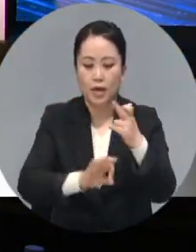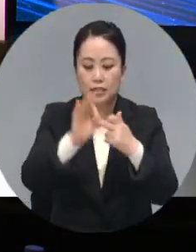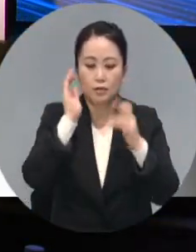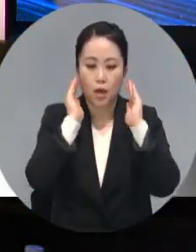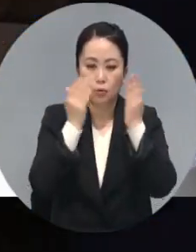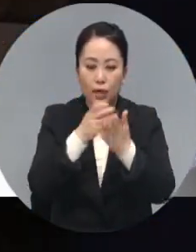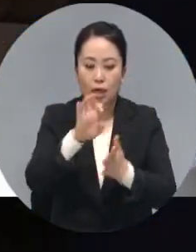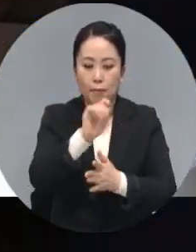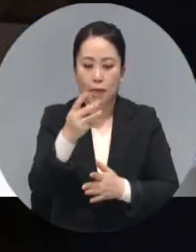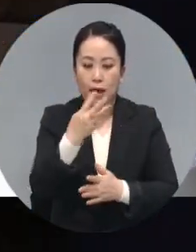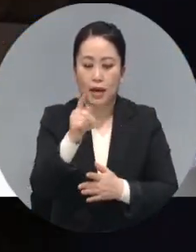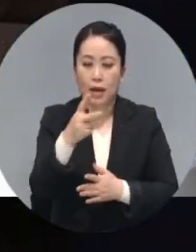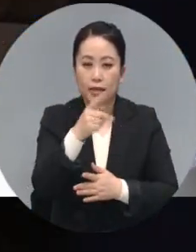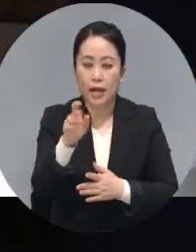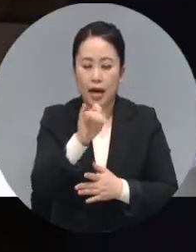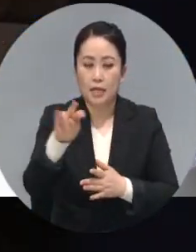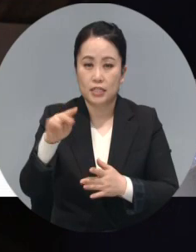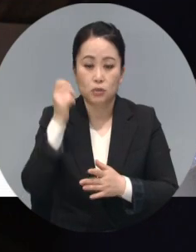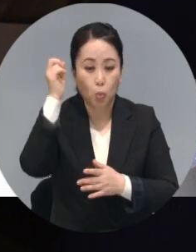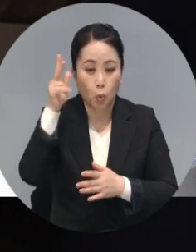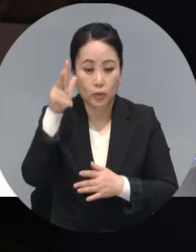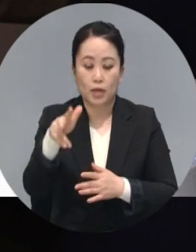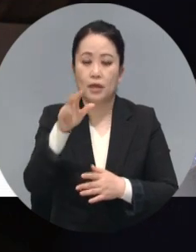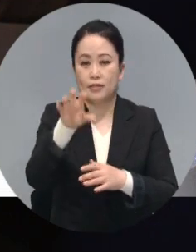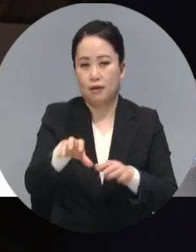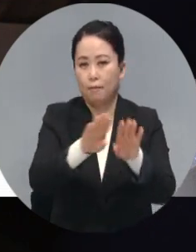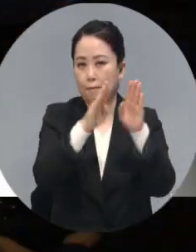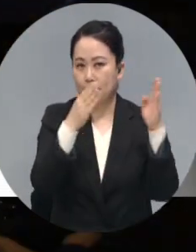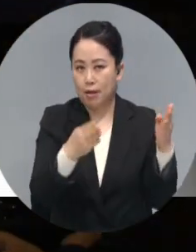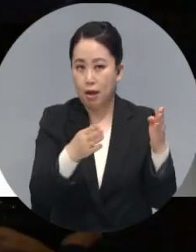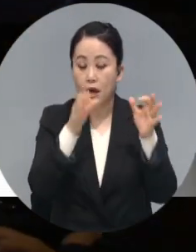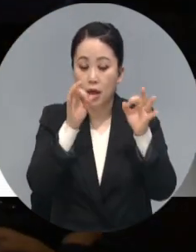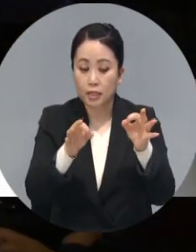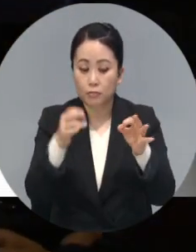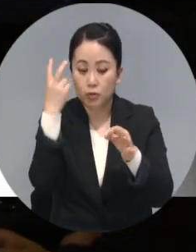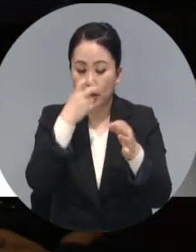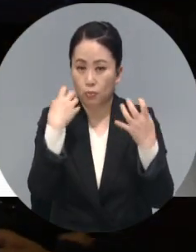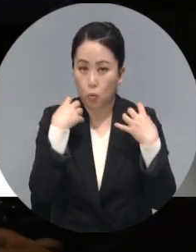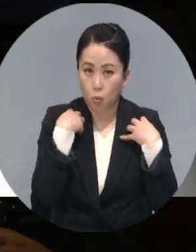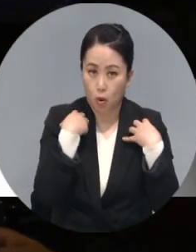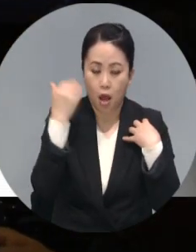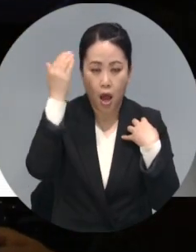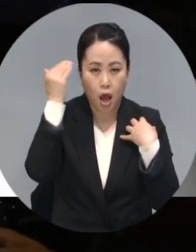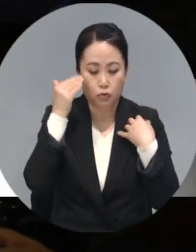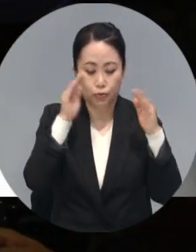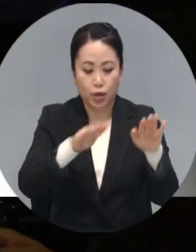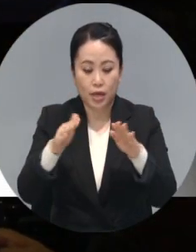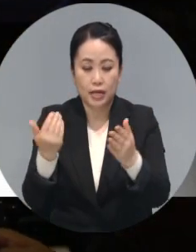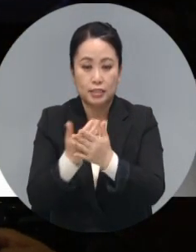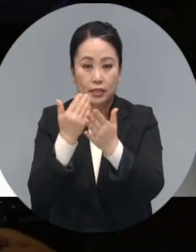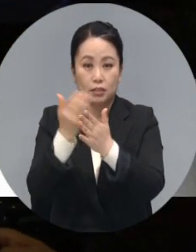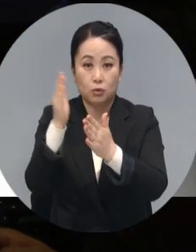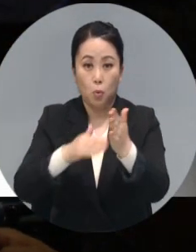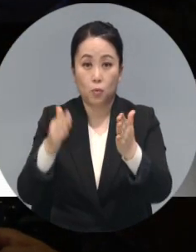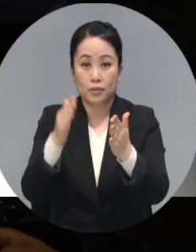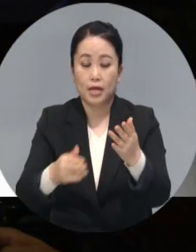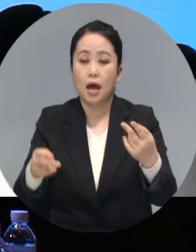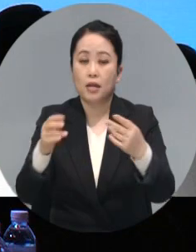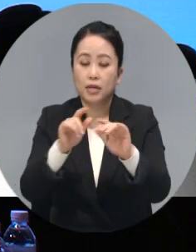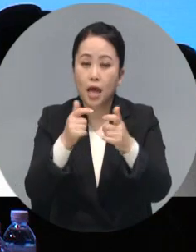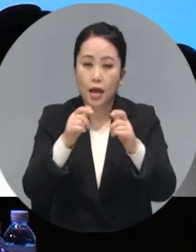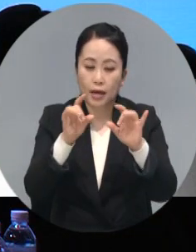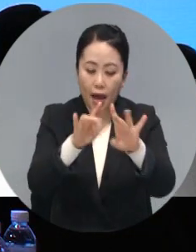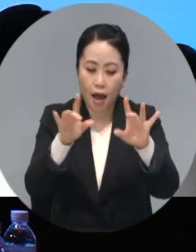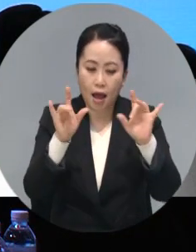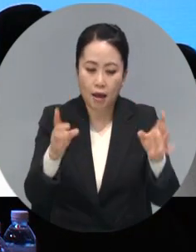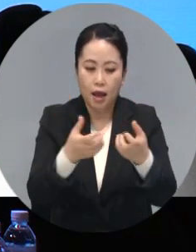호텔에서 열렸습니다. 이번 행사는 금융감독원과 한국해양진흥공사 등 각 기관이 개별적으로